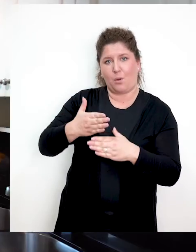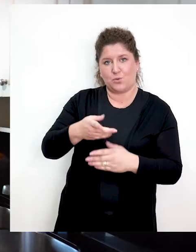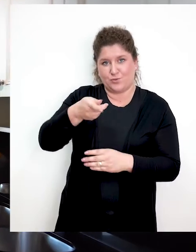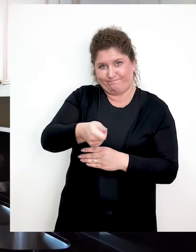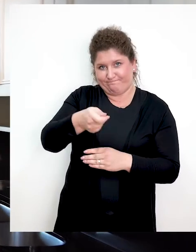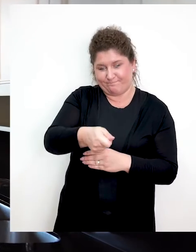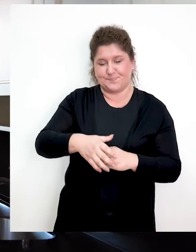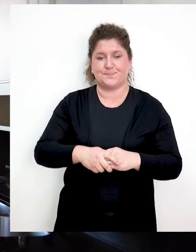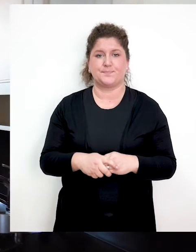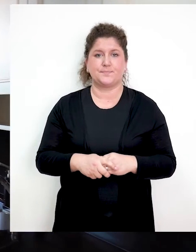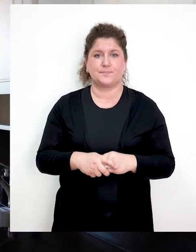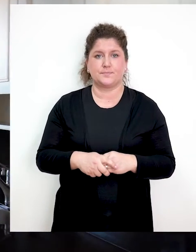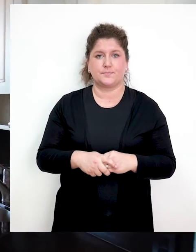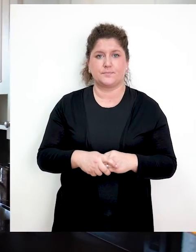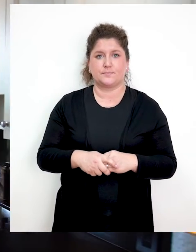obitelj.